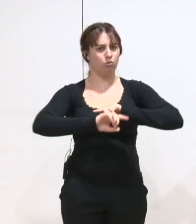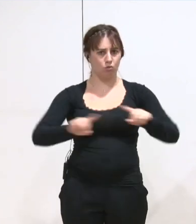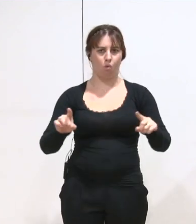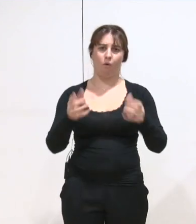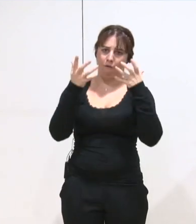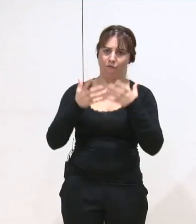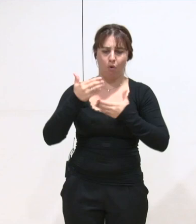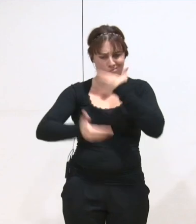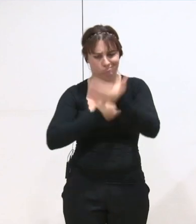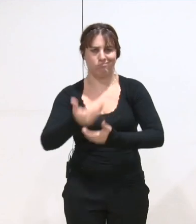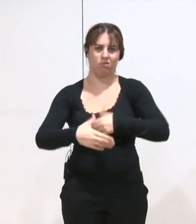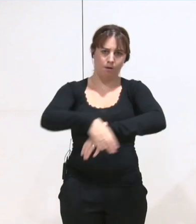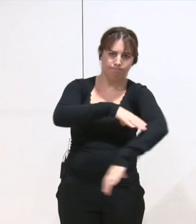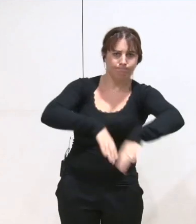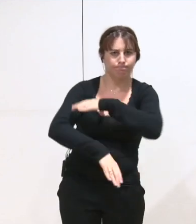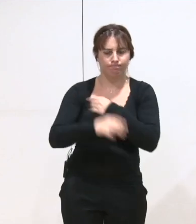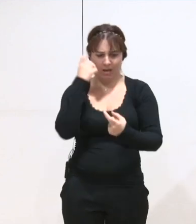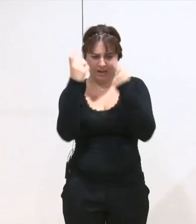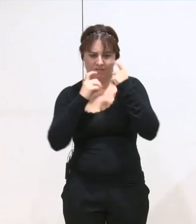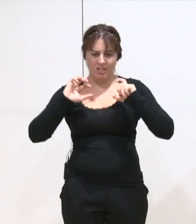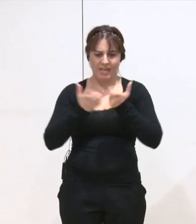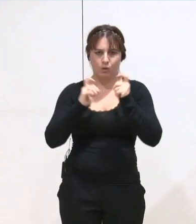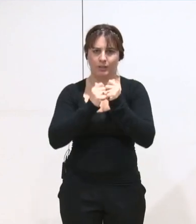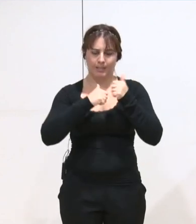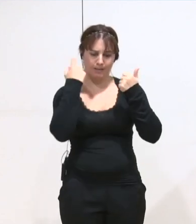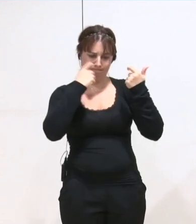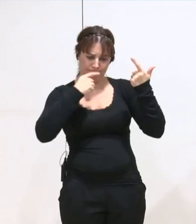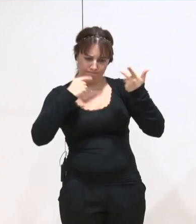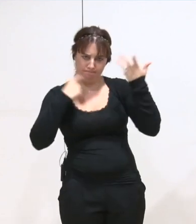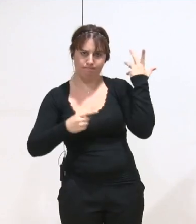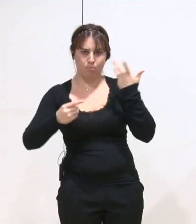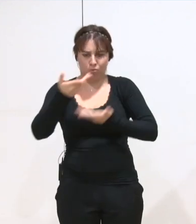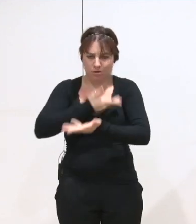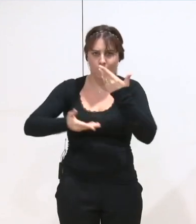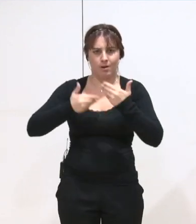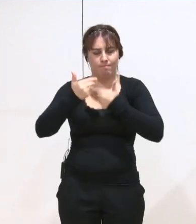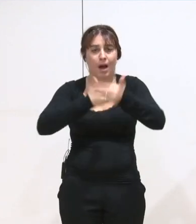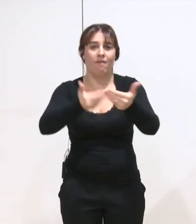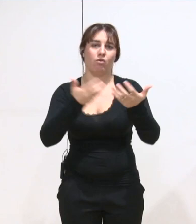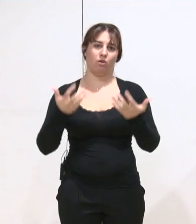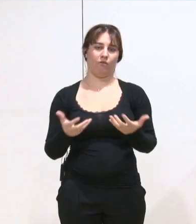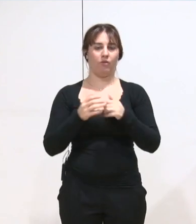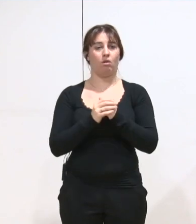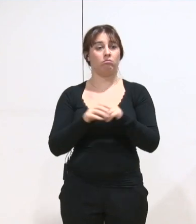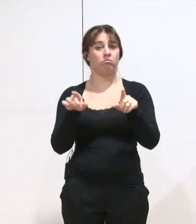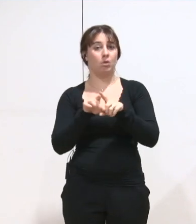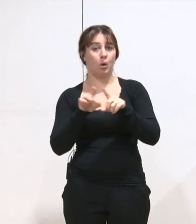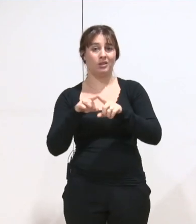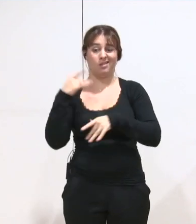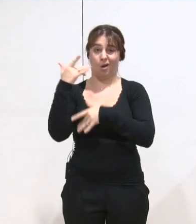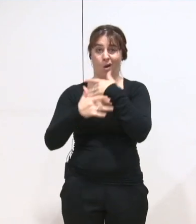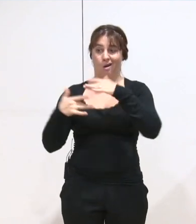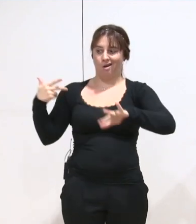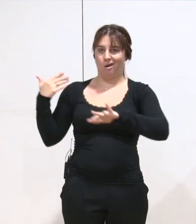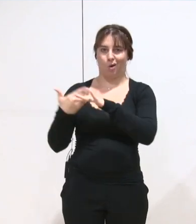où l'on partage les diagnostics, les urgences, et nous l'avons fait. C'est aussi une plateforme pour échanger sur les façons de rattraper le retard accumulé depuis de